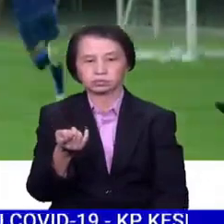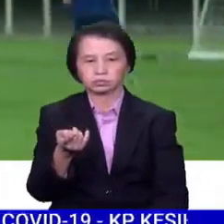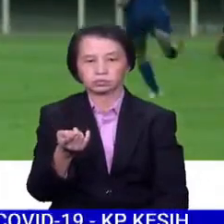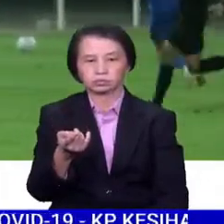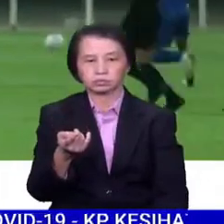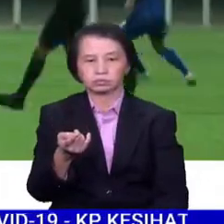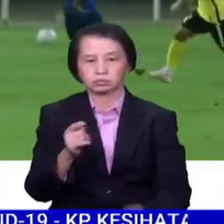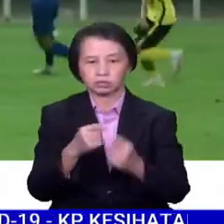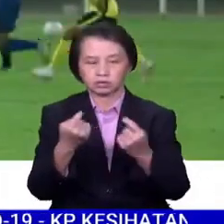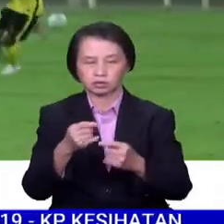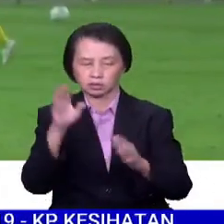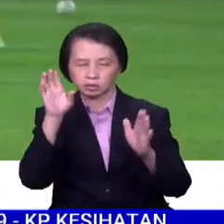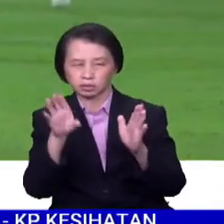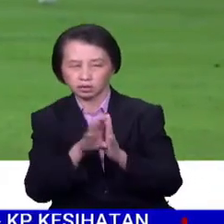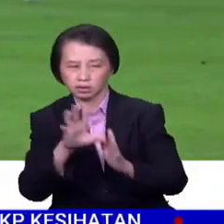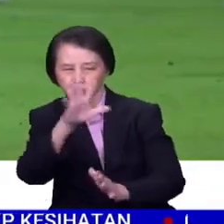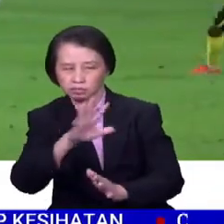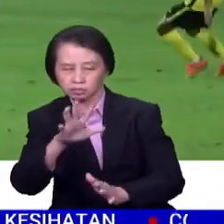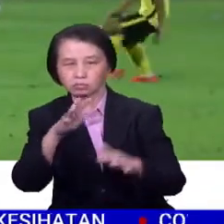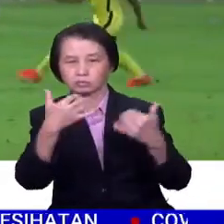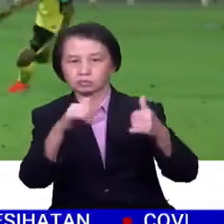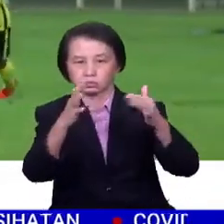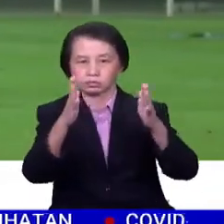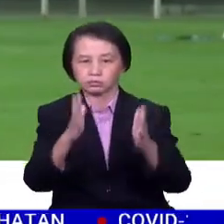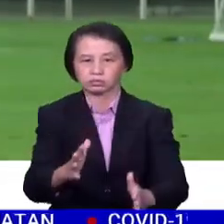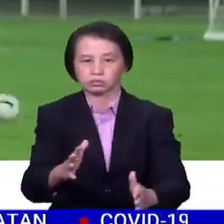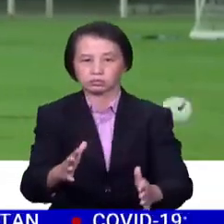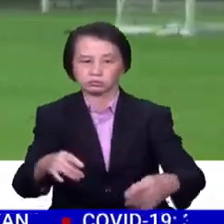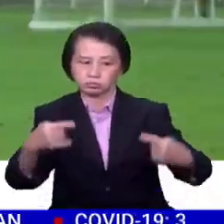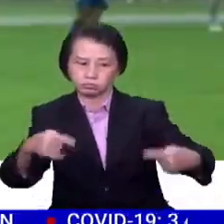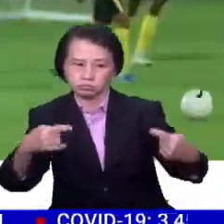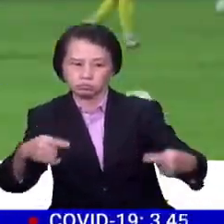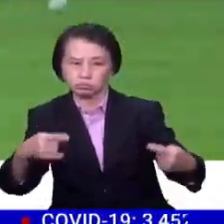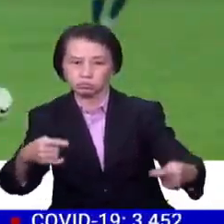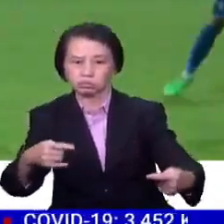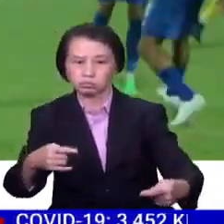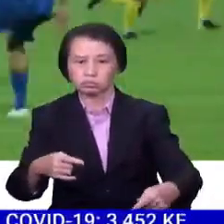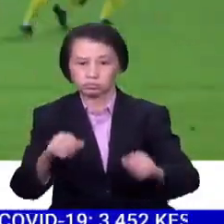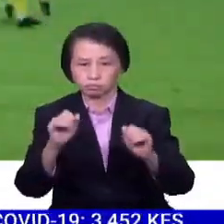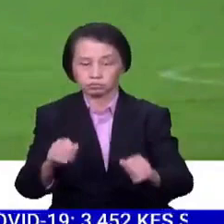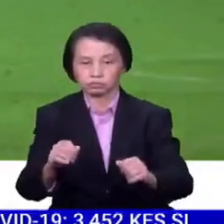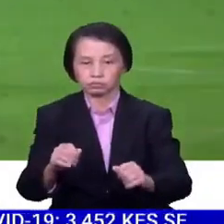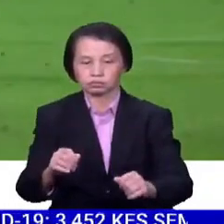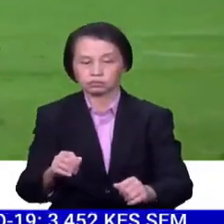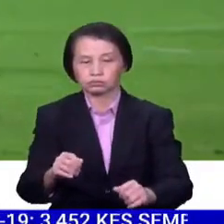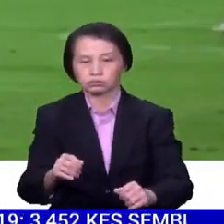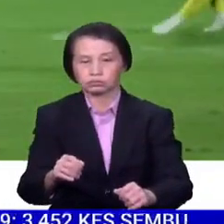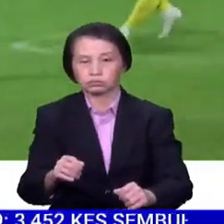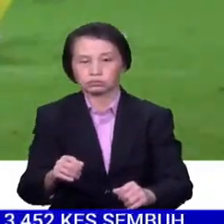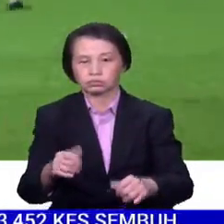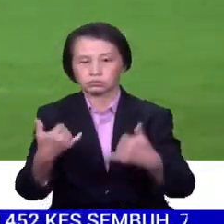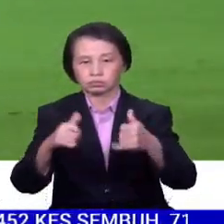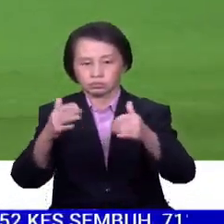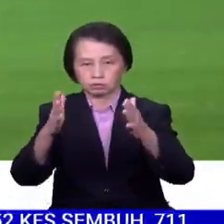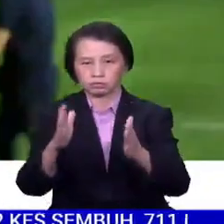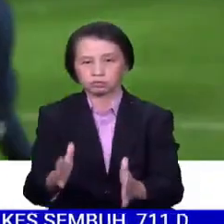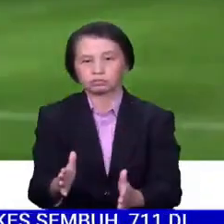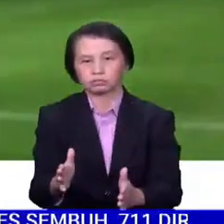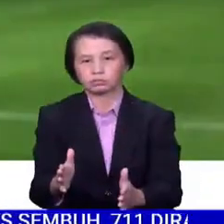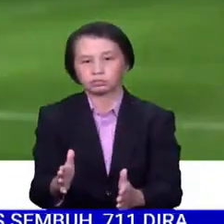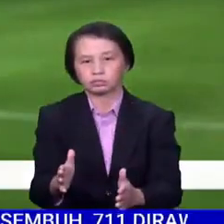I think secara gambaran pemain-pemain yang kita rasa boleh menggalas pemain sebagai